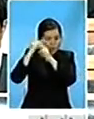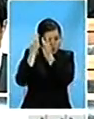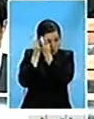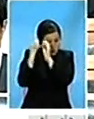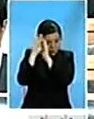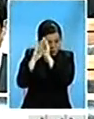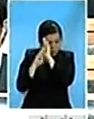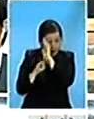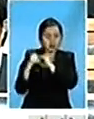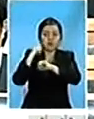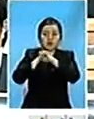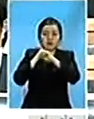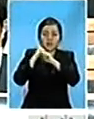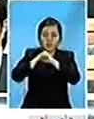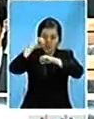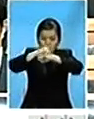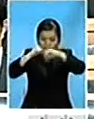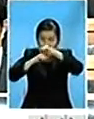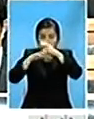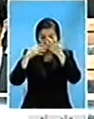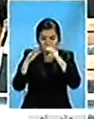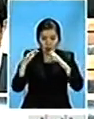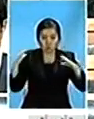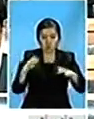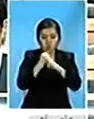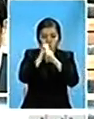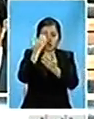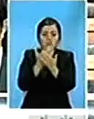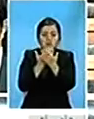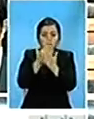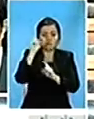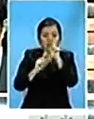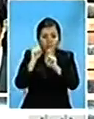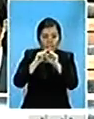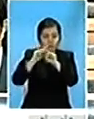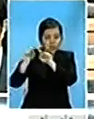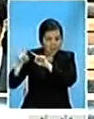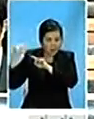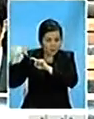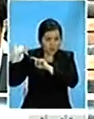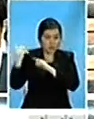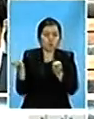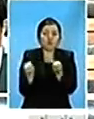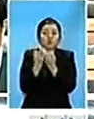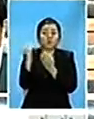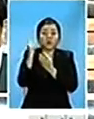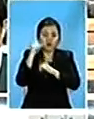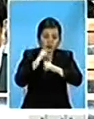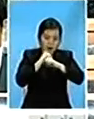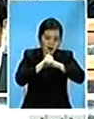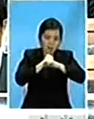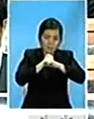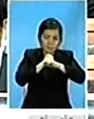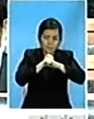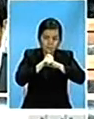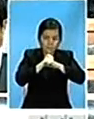านพร้อมทั้งมีการประเมินราคาผลลัพธ์จากการออกแบบรายละเอียดก็คือพิมพ์เขียว